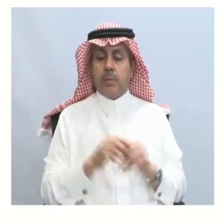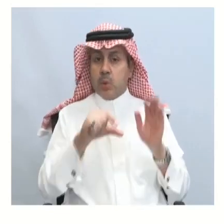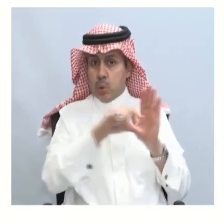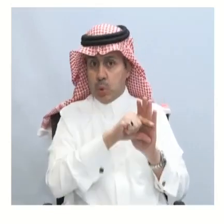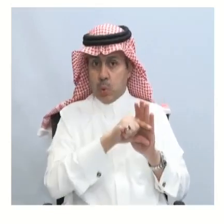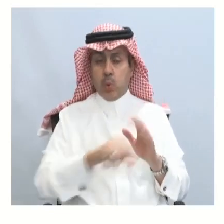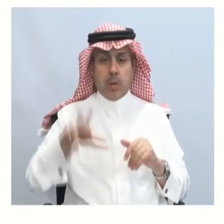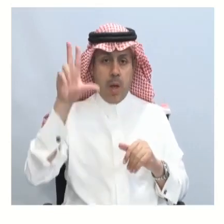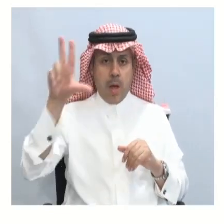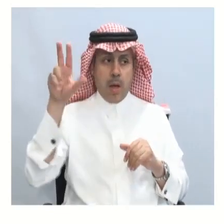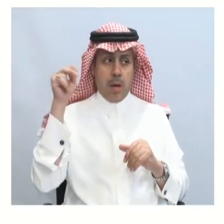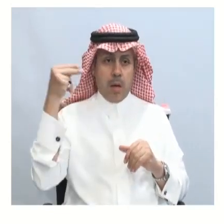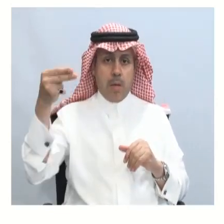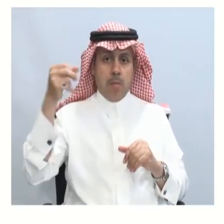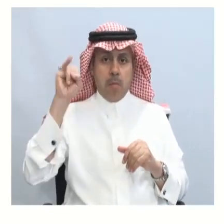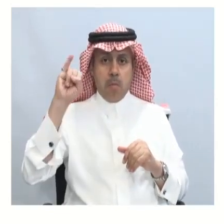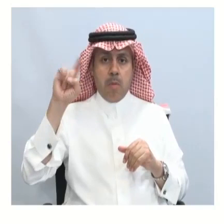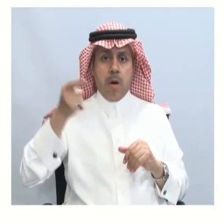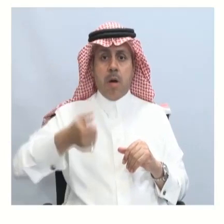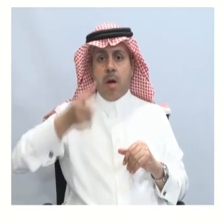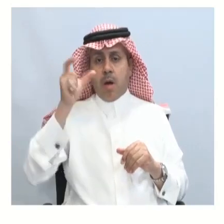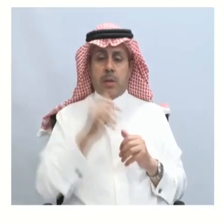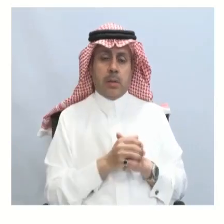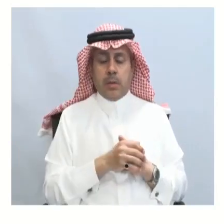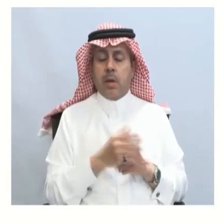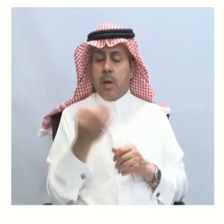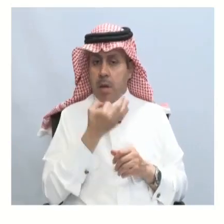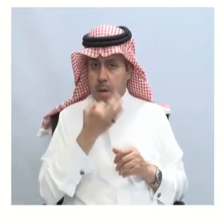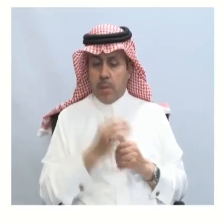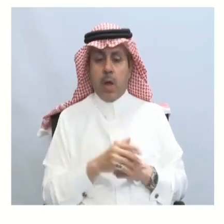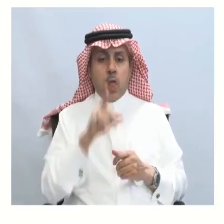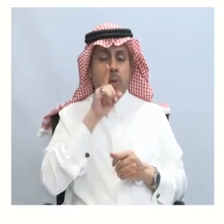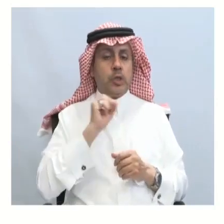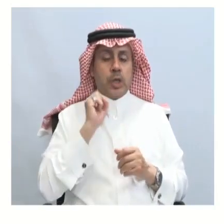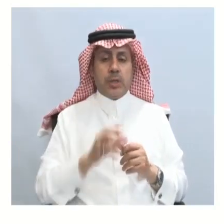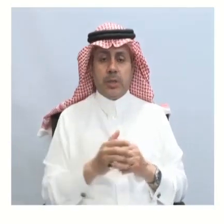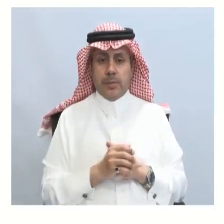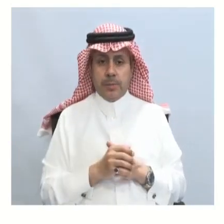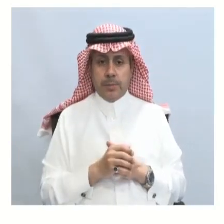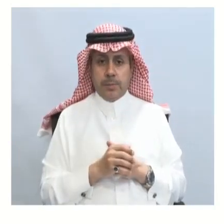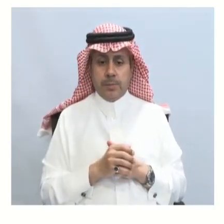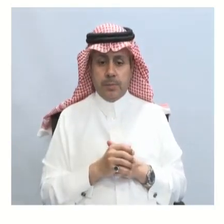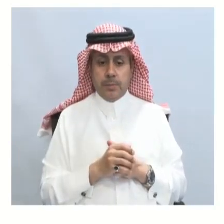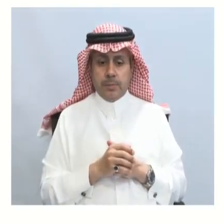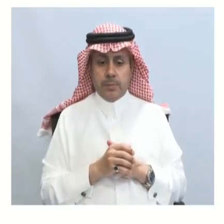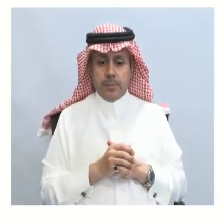الانعا ال عمران من الايه الايه 102 حتى الايه 103 اعوذ بالله من الشيطان